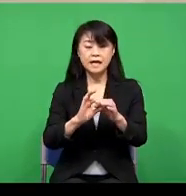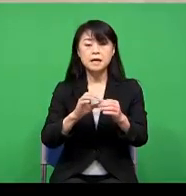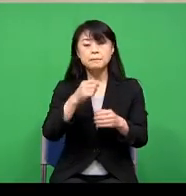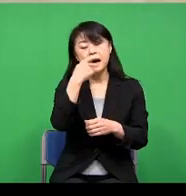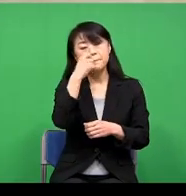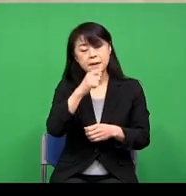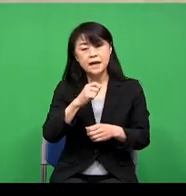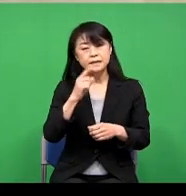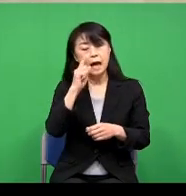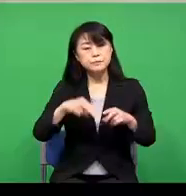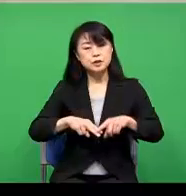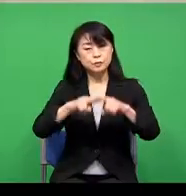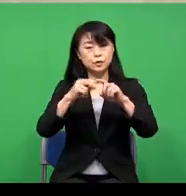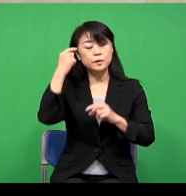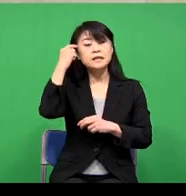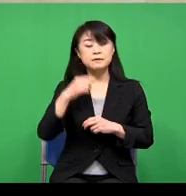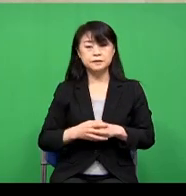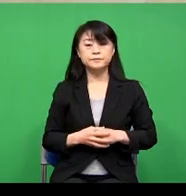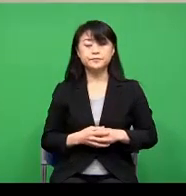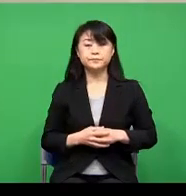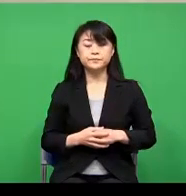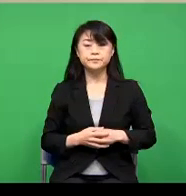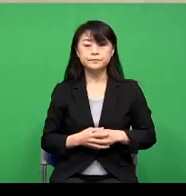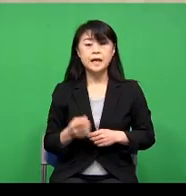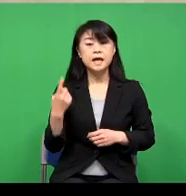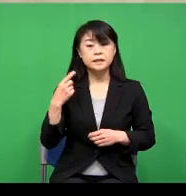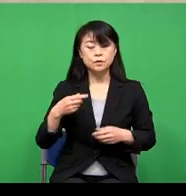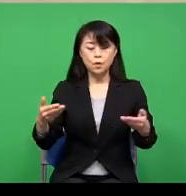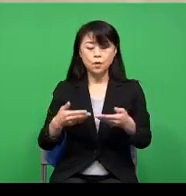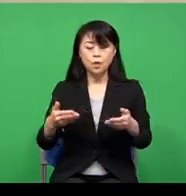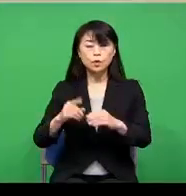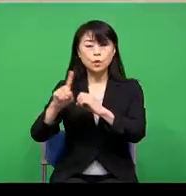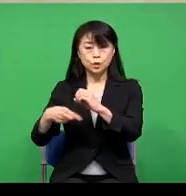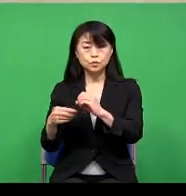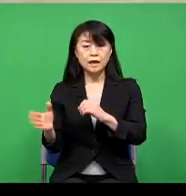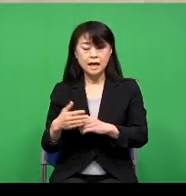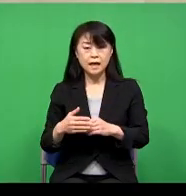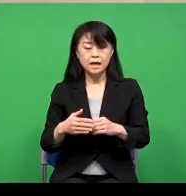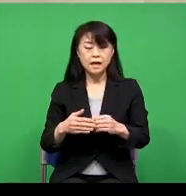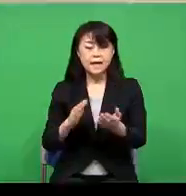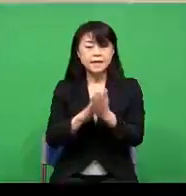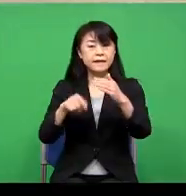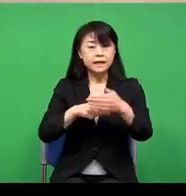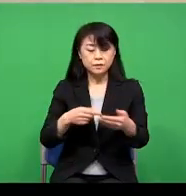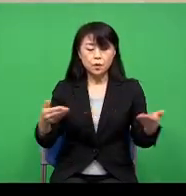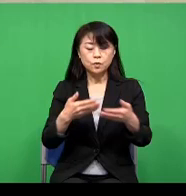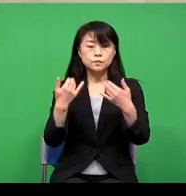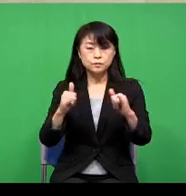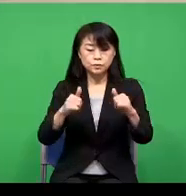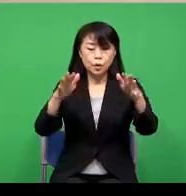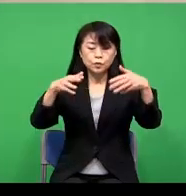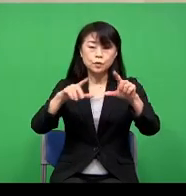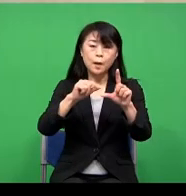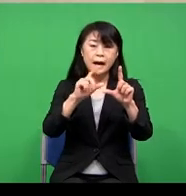ですね、かなりちょっと低水準になってきて、まだ1倍以上ありますけれども、ちょっと低くなってきてい